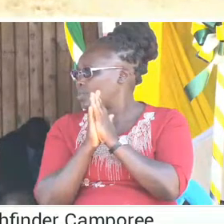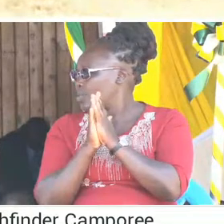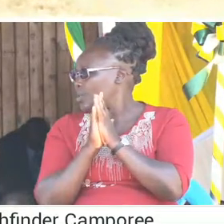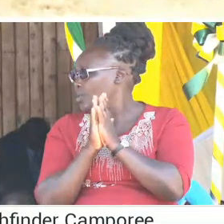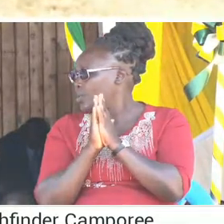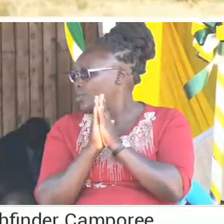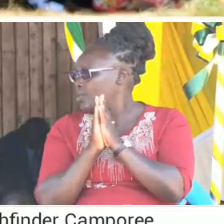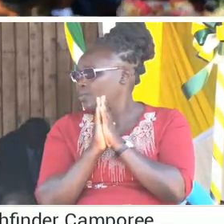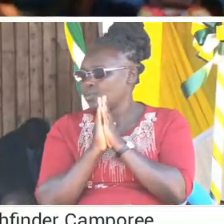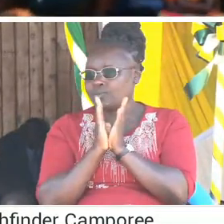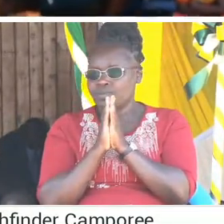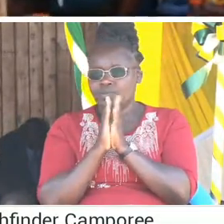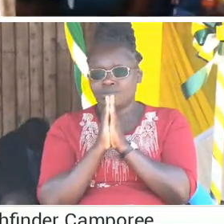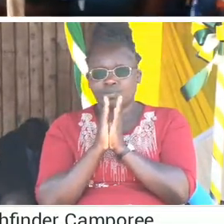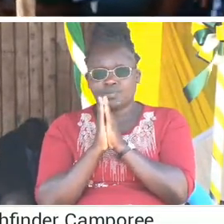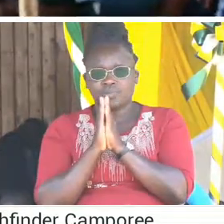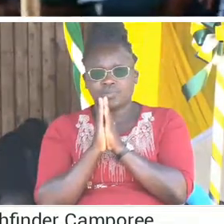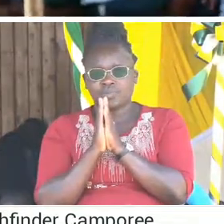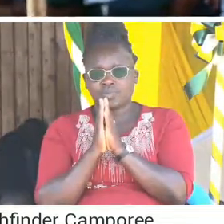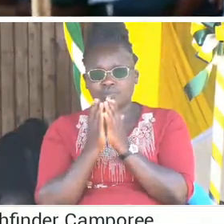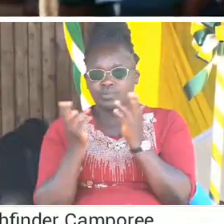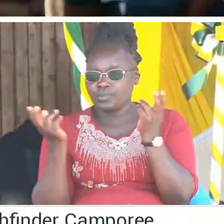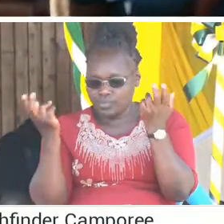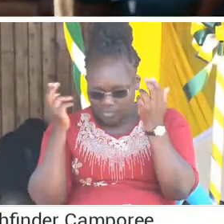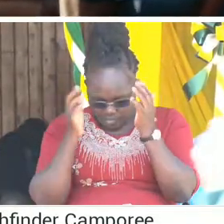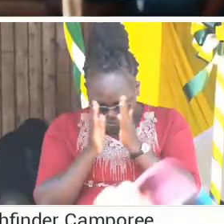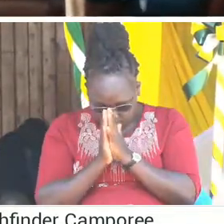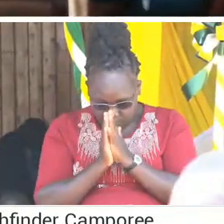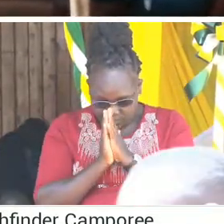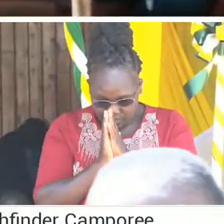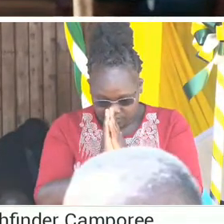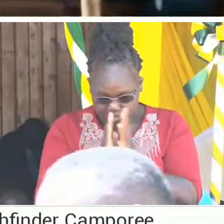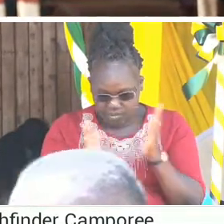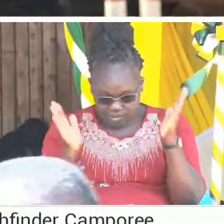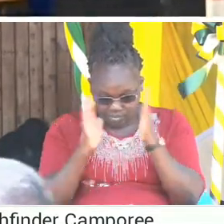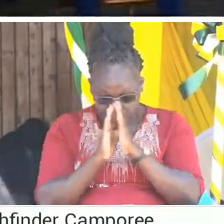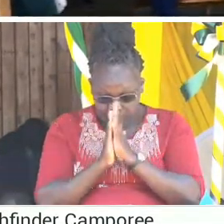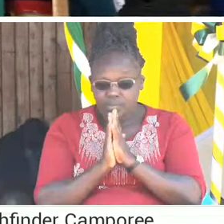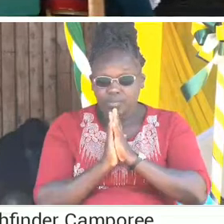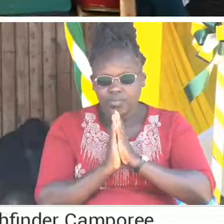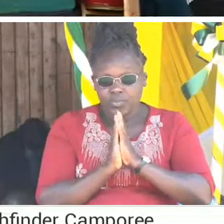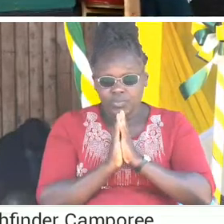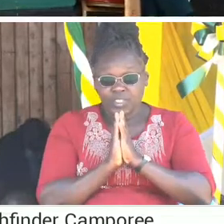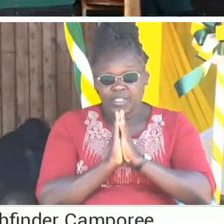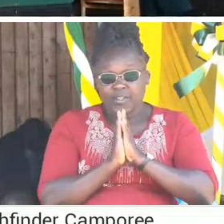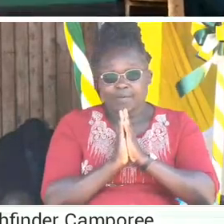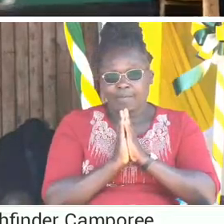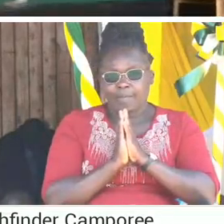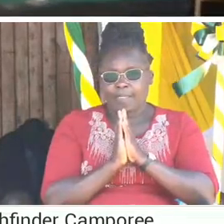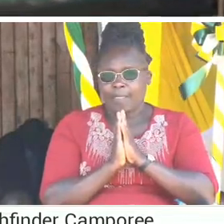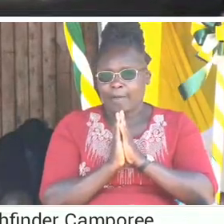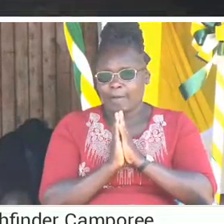chako, natamani tuombe. Inamisha kichwa chako. Wavulana, ondoa baret, natamani tuombe.